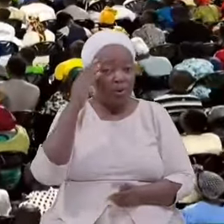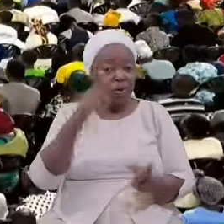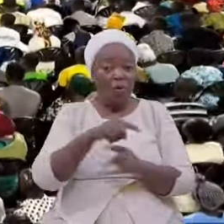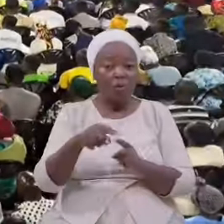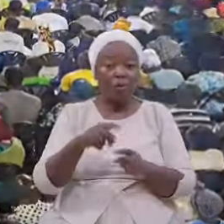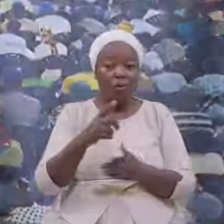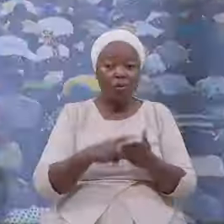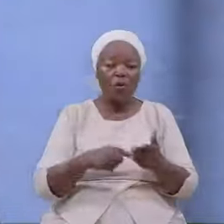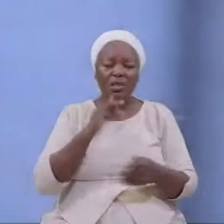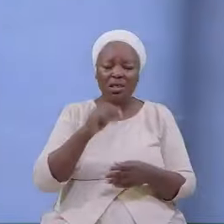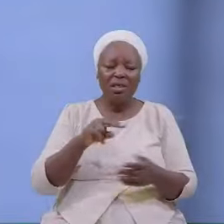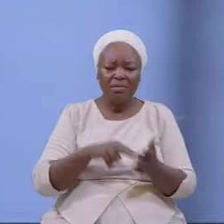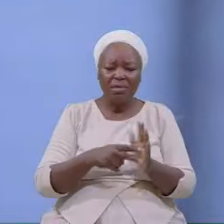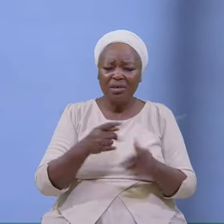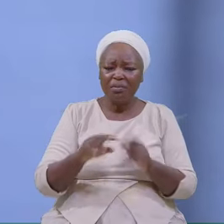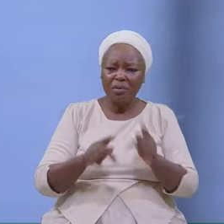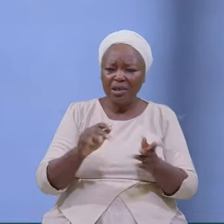votre doute est ôté.